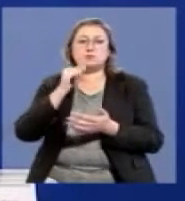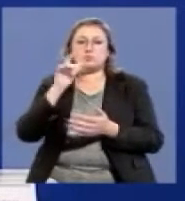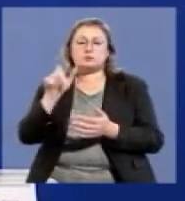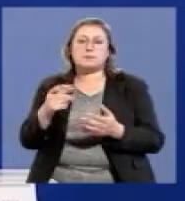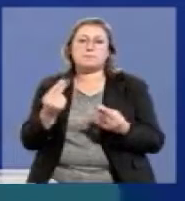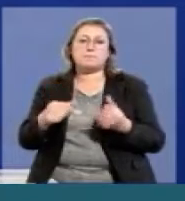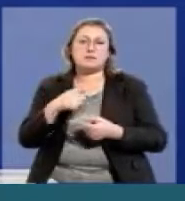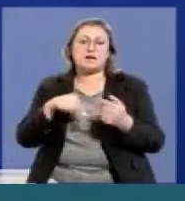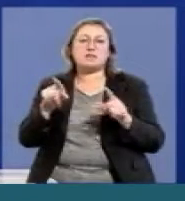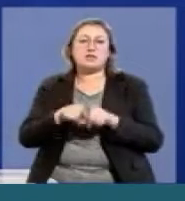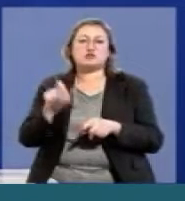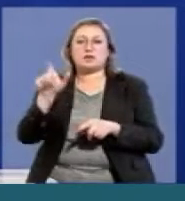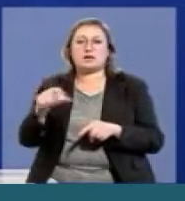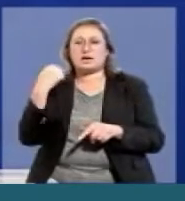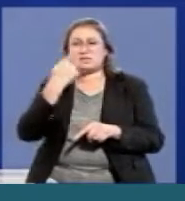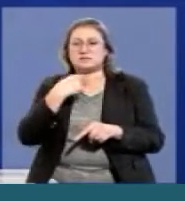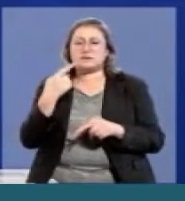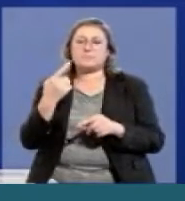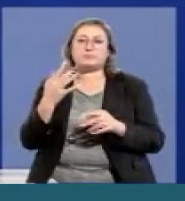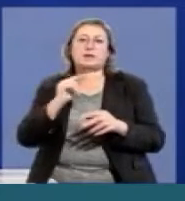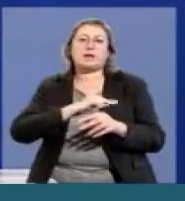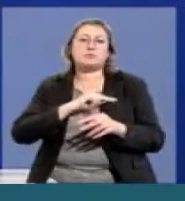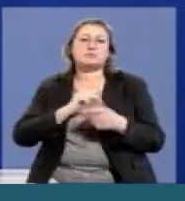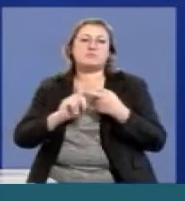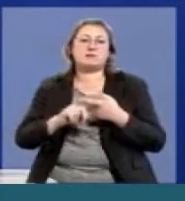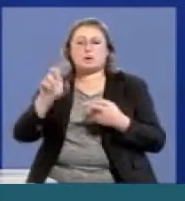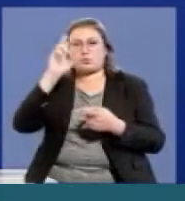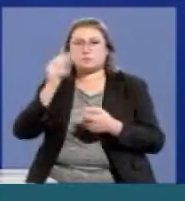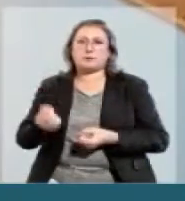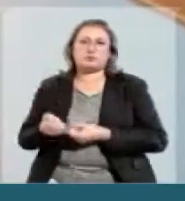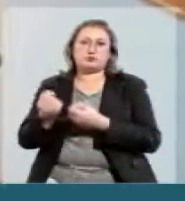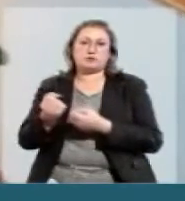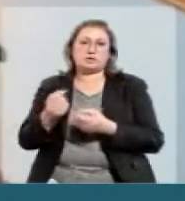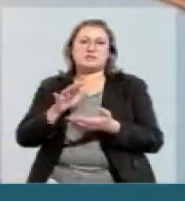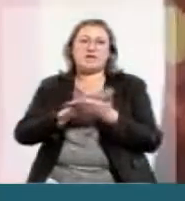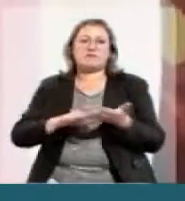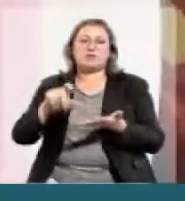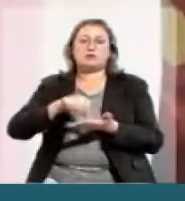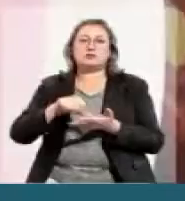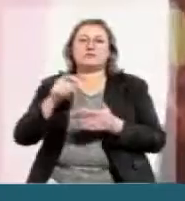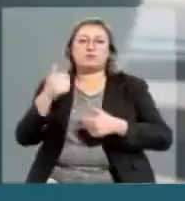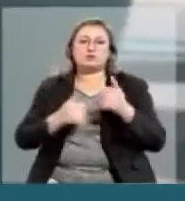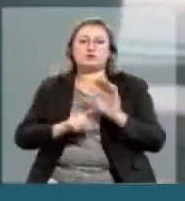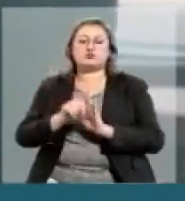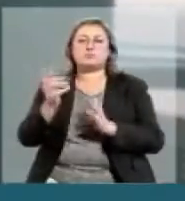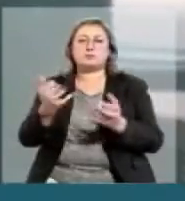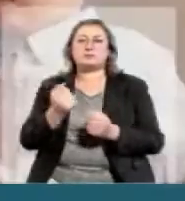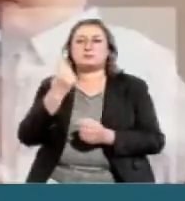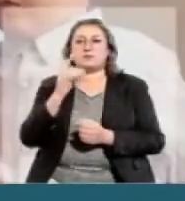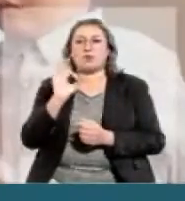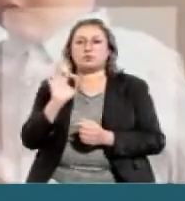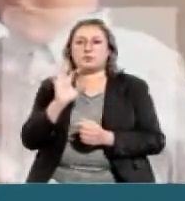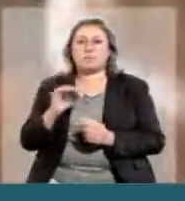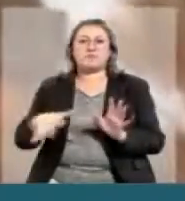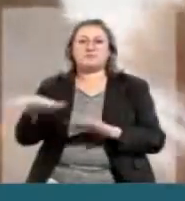субъекты предпринимательства, а также лица благотворительной деятельности, которая связана с государственной поддержкой. Заявки на участие в конкурсе начали принимать с 1